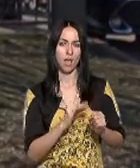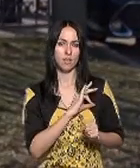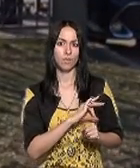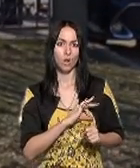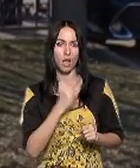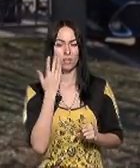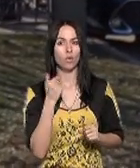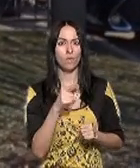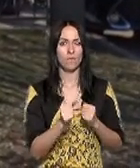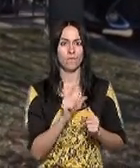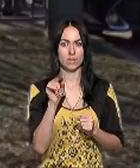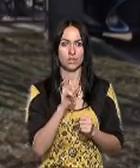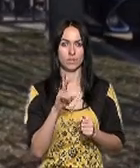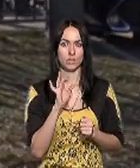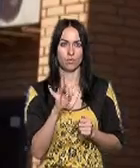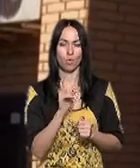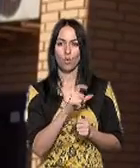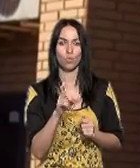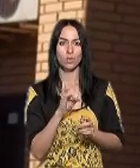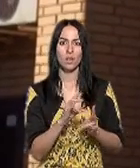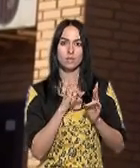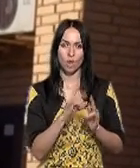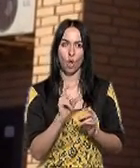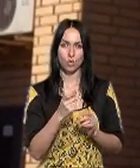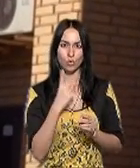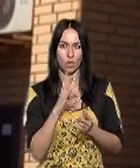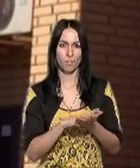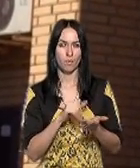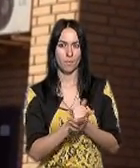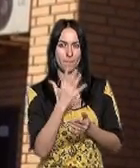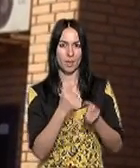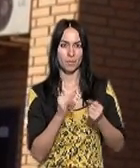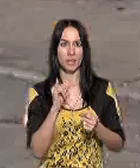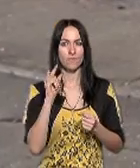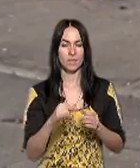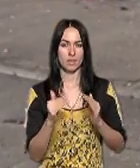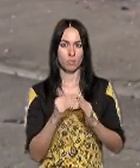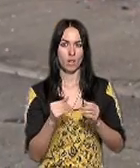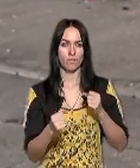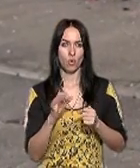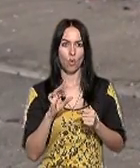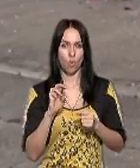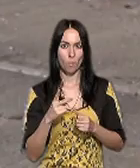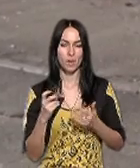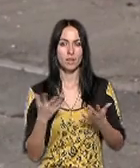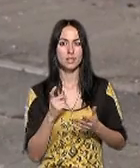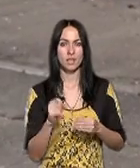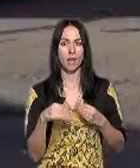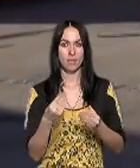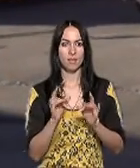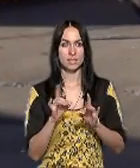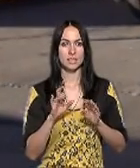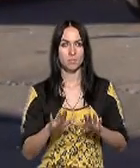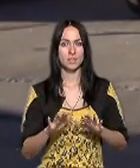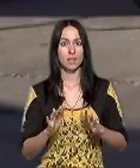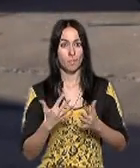з двору. Людей не зачепило. Осколками пошкодило 5 машин та вікна будинку. Автомобіль «Опель», на якому, за даними слідства, з місця